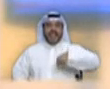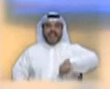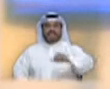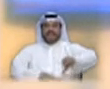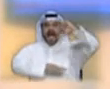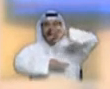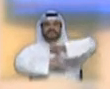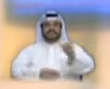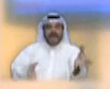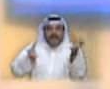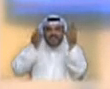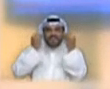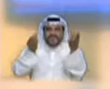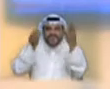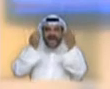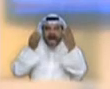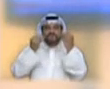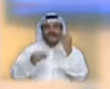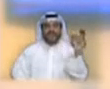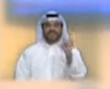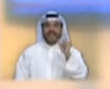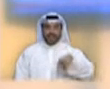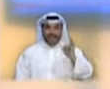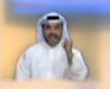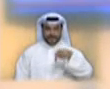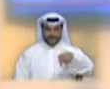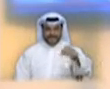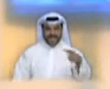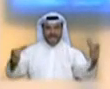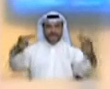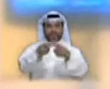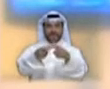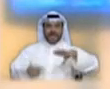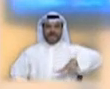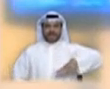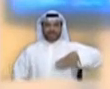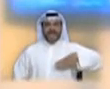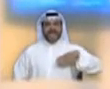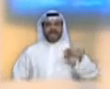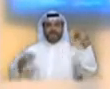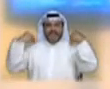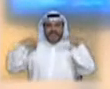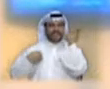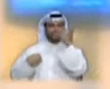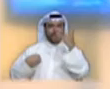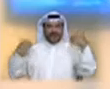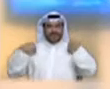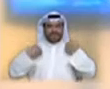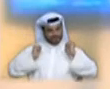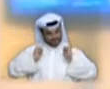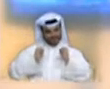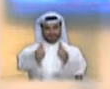2016 برئاسة معالي وزير الإعلام وزير الدولة لشؤون الشباب والرياضة الشيخ سلمان الأحمر الصباح، والتي